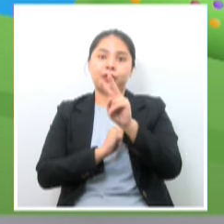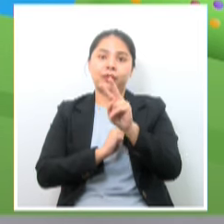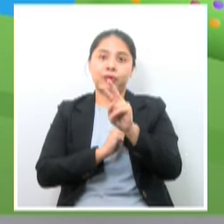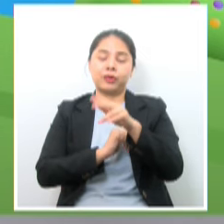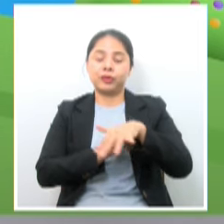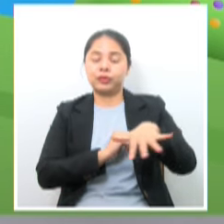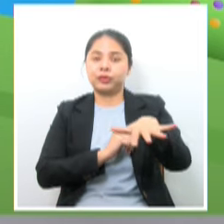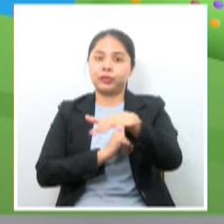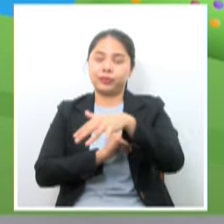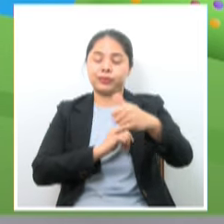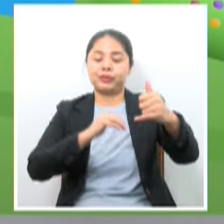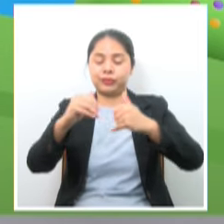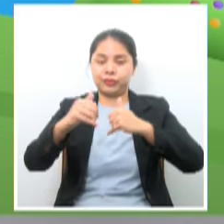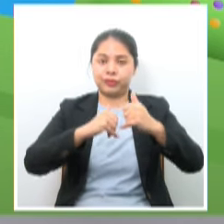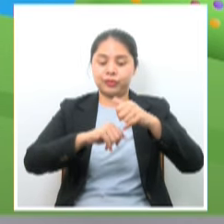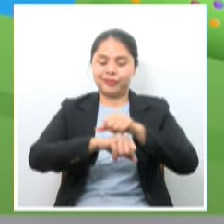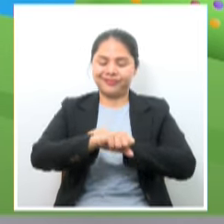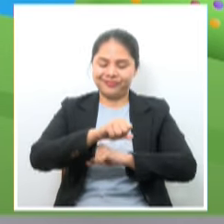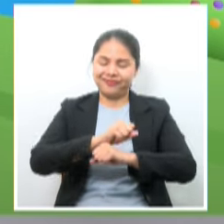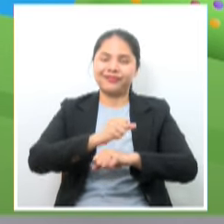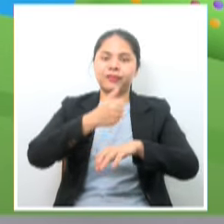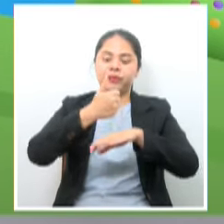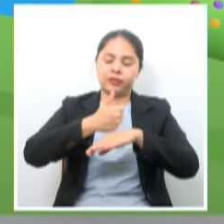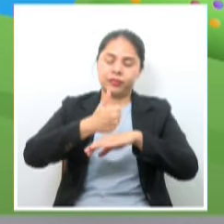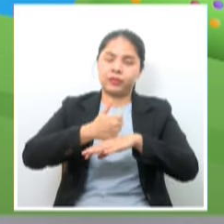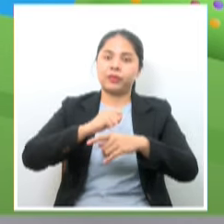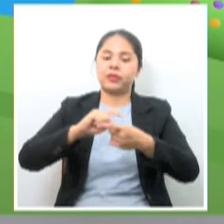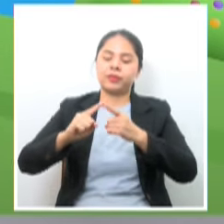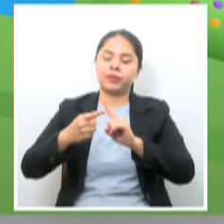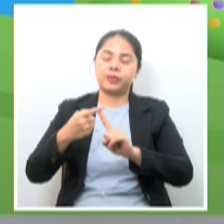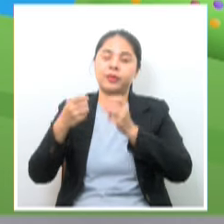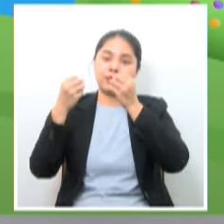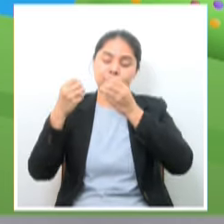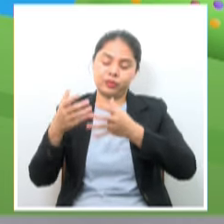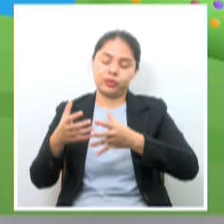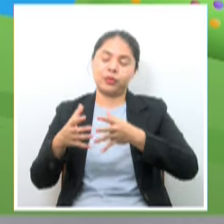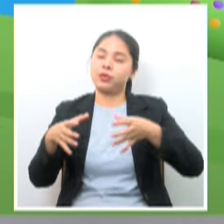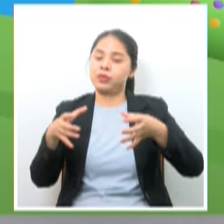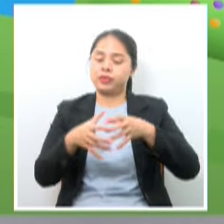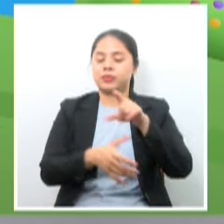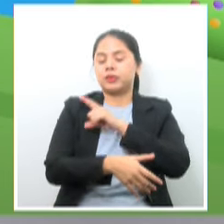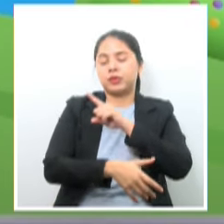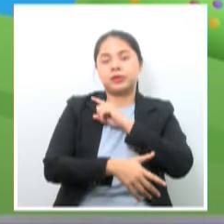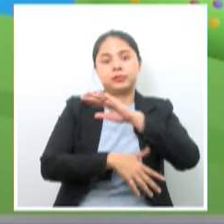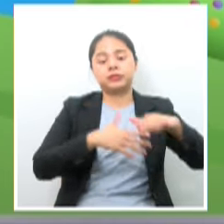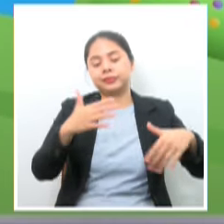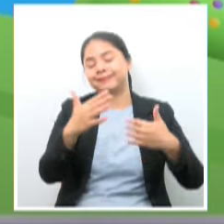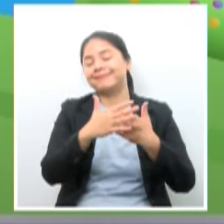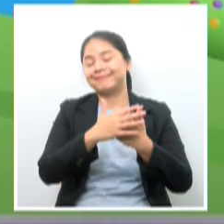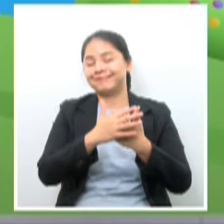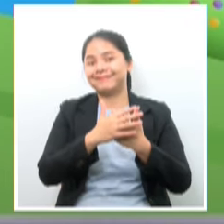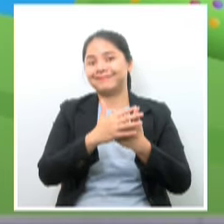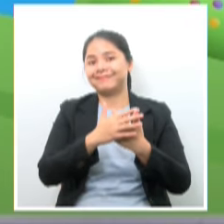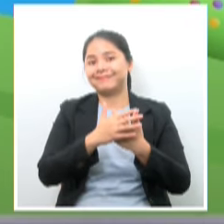การศึกษาผู้บริหารสถานศึกษาพี่น้องเพื่อนครูและบุคลากรทางการศึกษาทุกท่านนะครับขอต้อนรับทุกท่านเข้